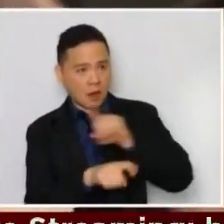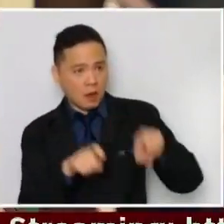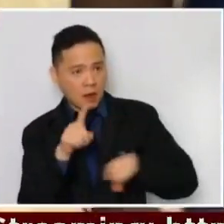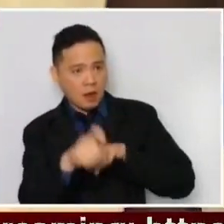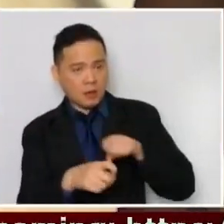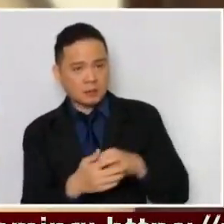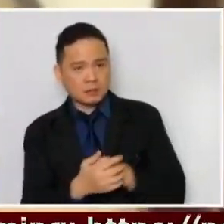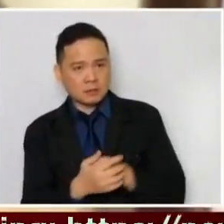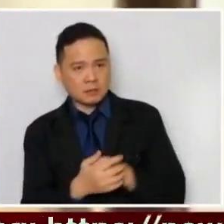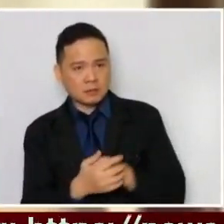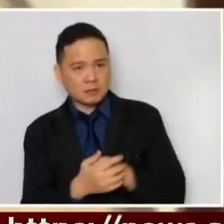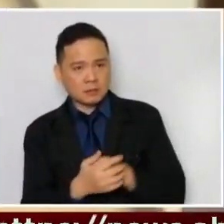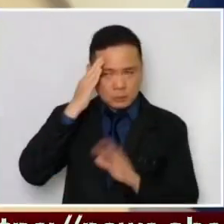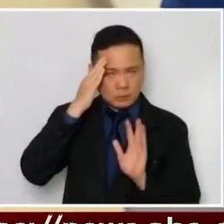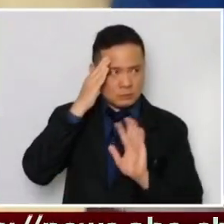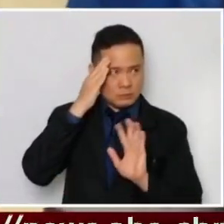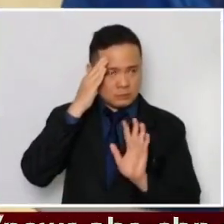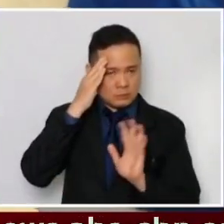yung papasok mo lang.